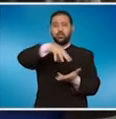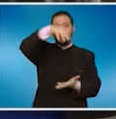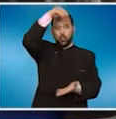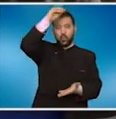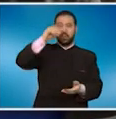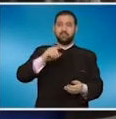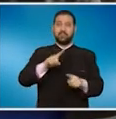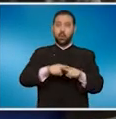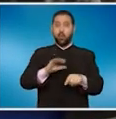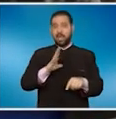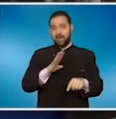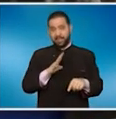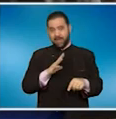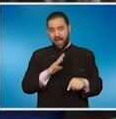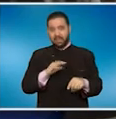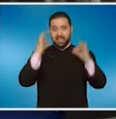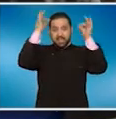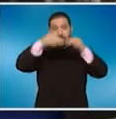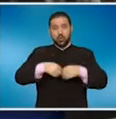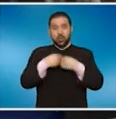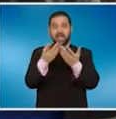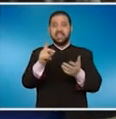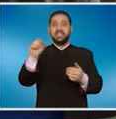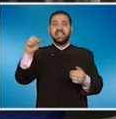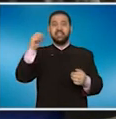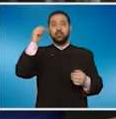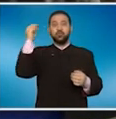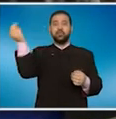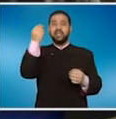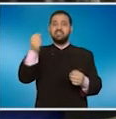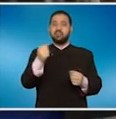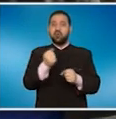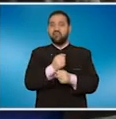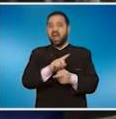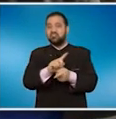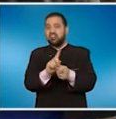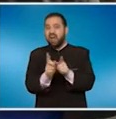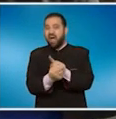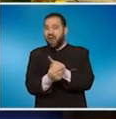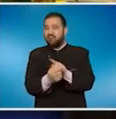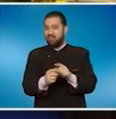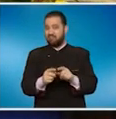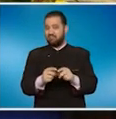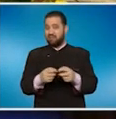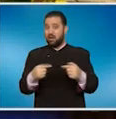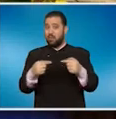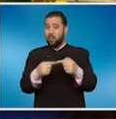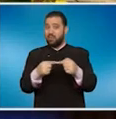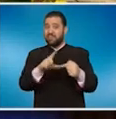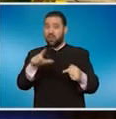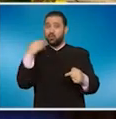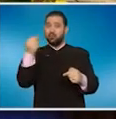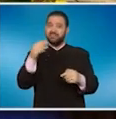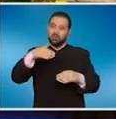duhuri, cu libertate dăruită de Dumnezeu, optează pentru altceva, dorește să fie ca și Dumnezeu, dar fără de Dumnezeu, și